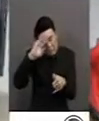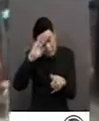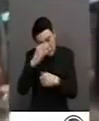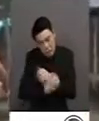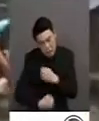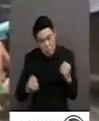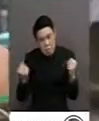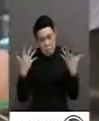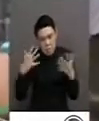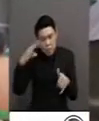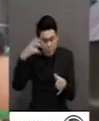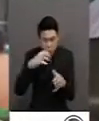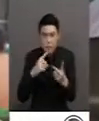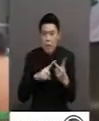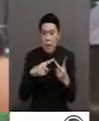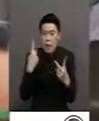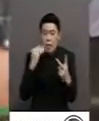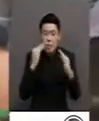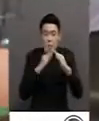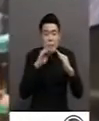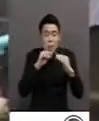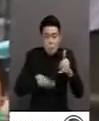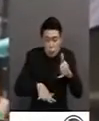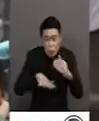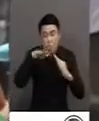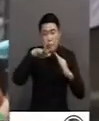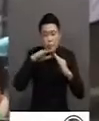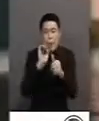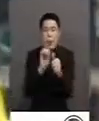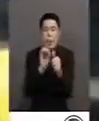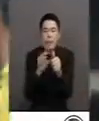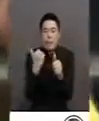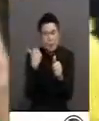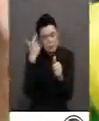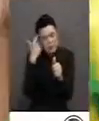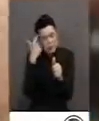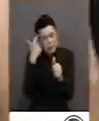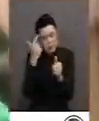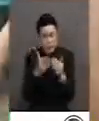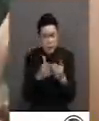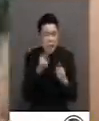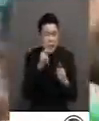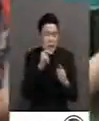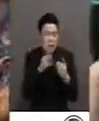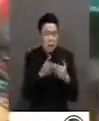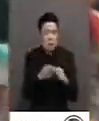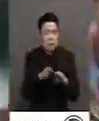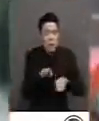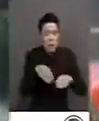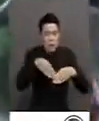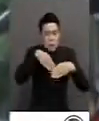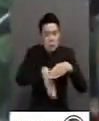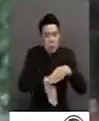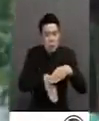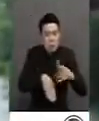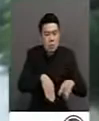ไม่แข็งแรงอยู่แล้วส่วนผู้ที่บ้านเรือนถูกน้ำท่วมแนะนำนะครับอย่าเอาเท้าแช่น้ำเป็นเวลานานๆติดต่อกันเ